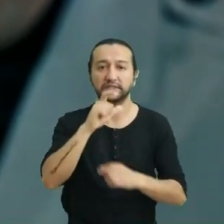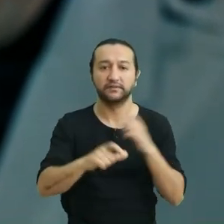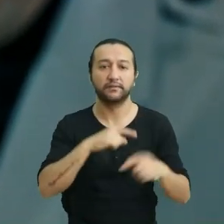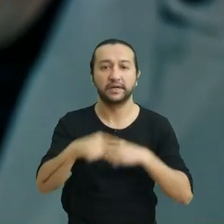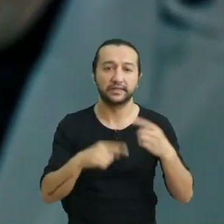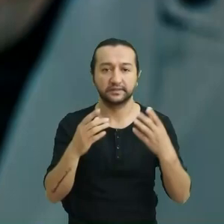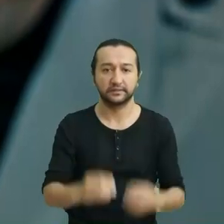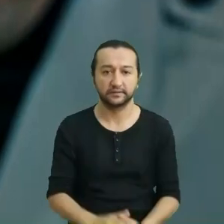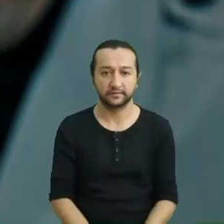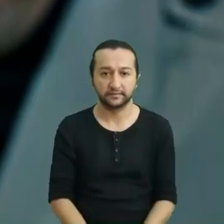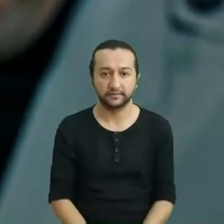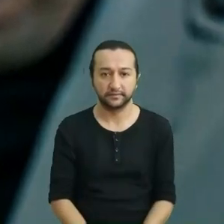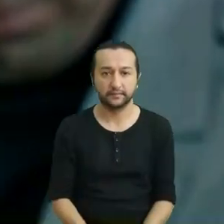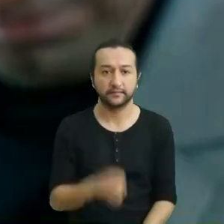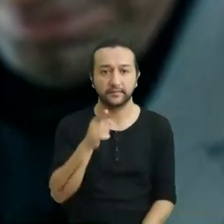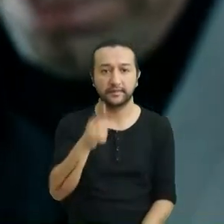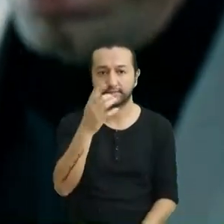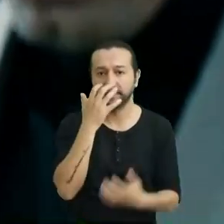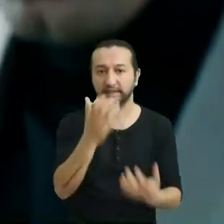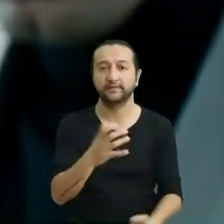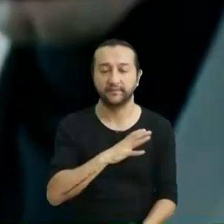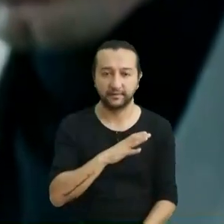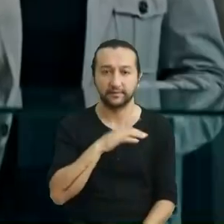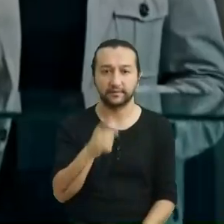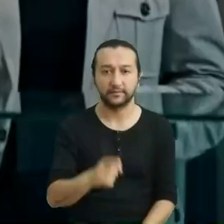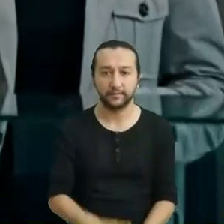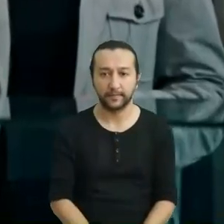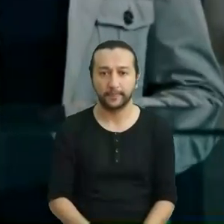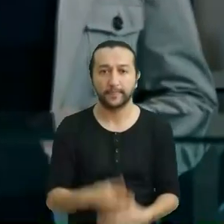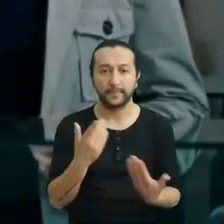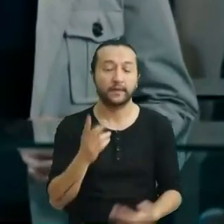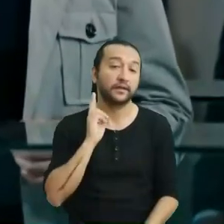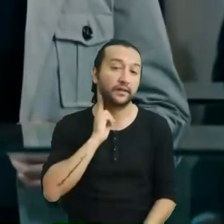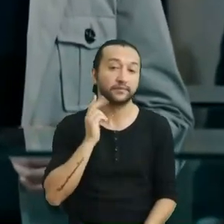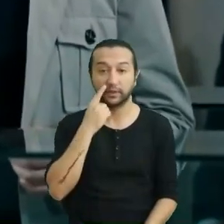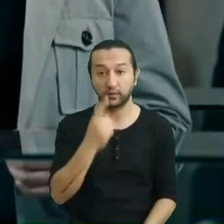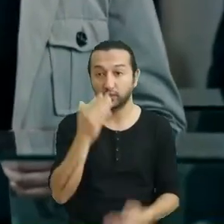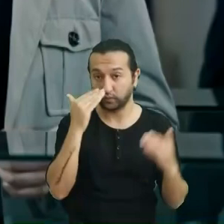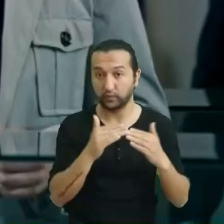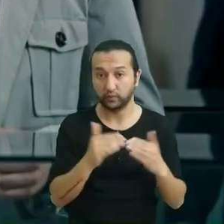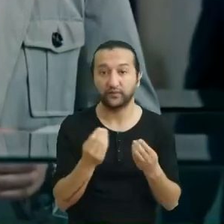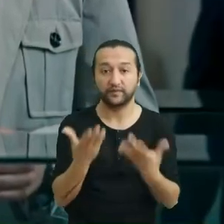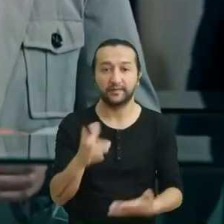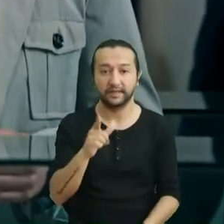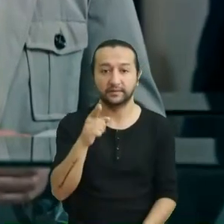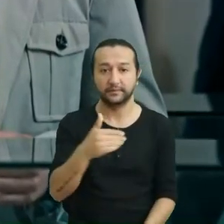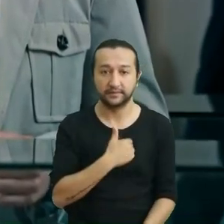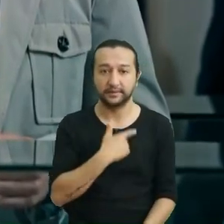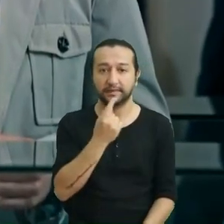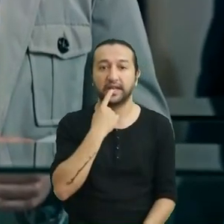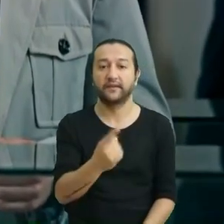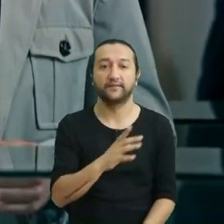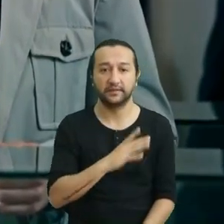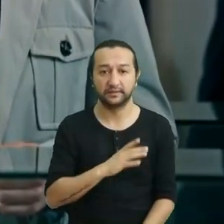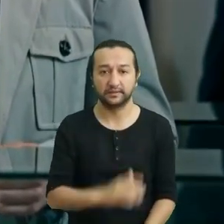ararız. Size bir tavsiyem var. Nabza göre şerbet vermeniz. Bizde bir laf